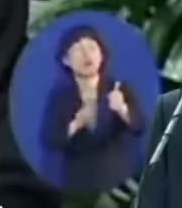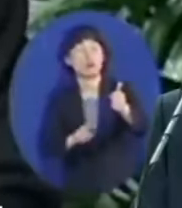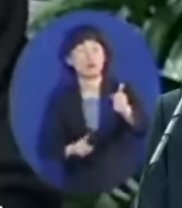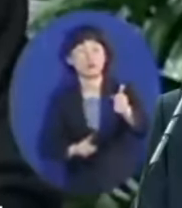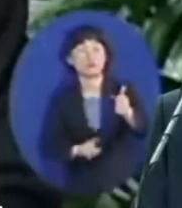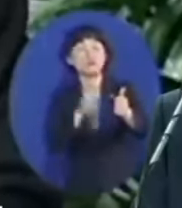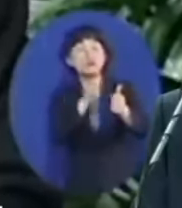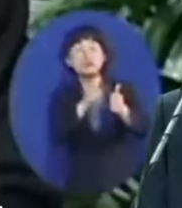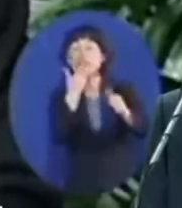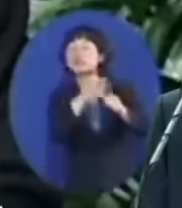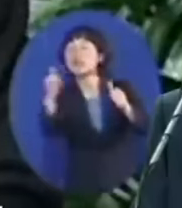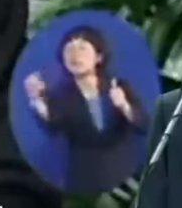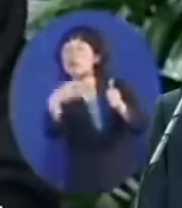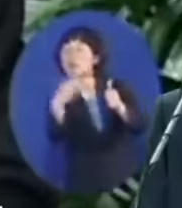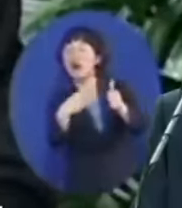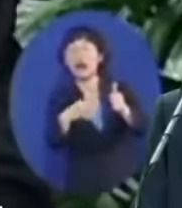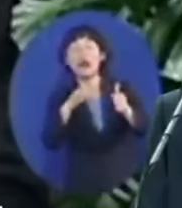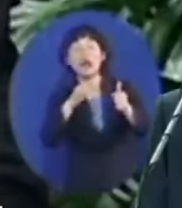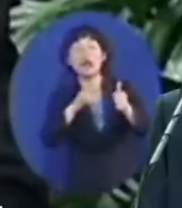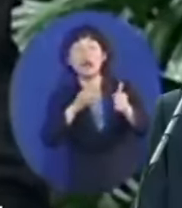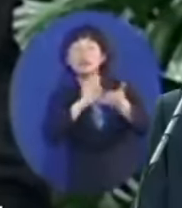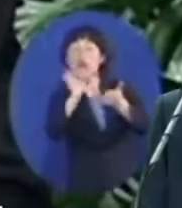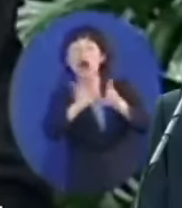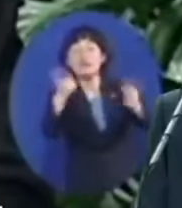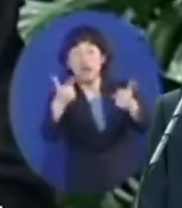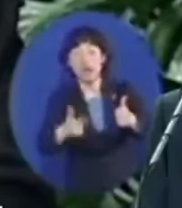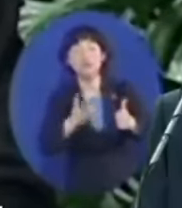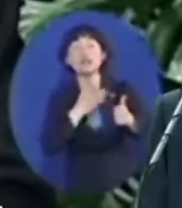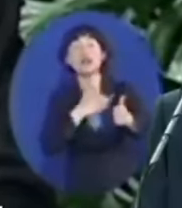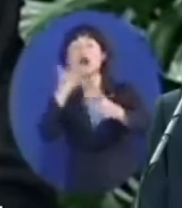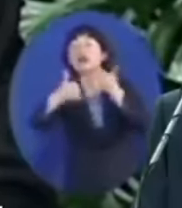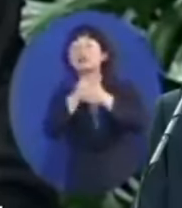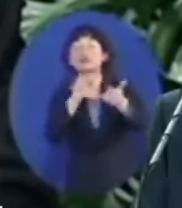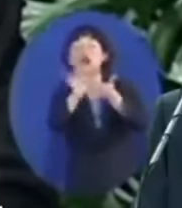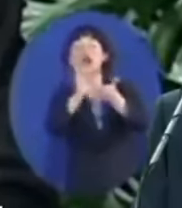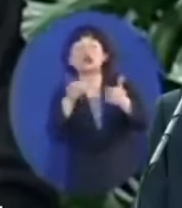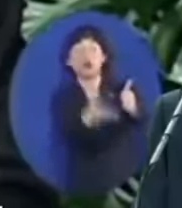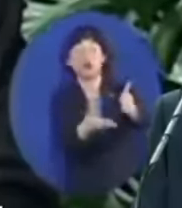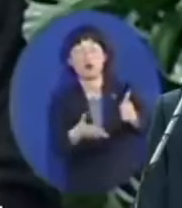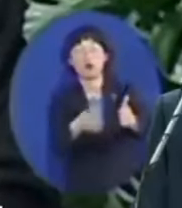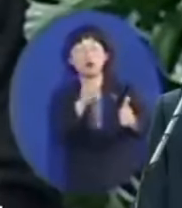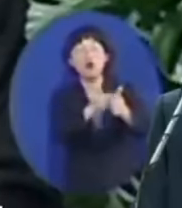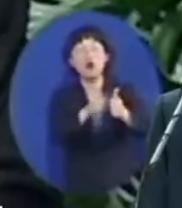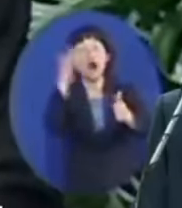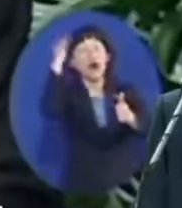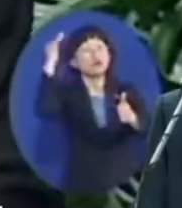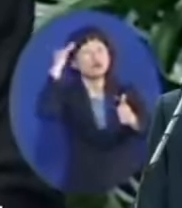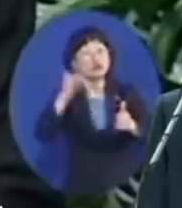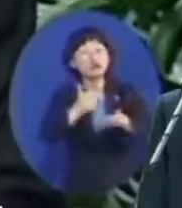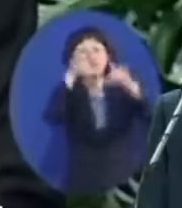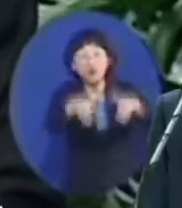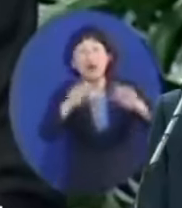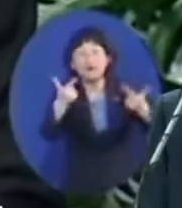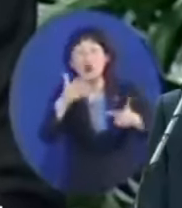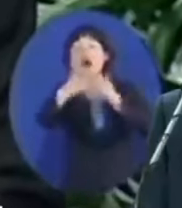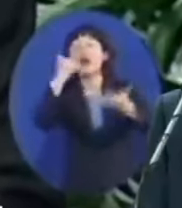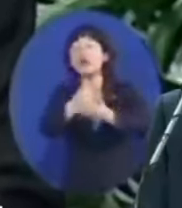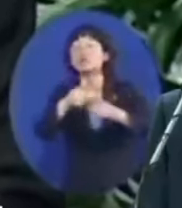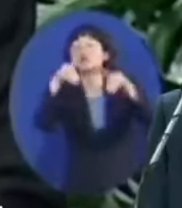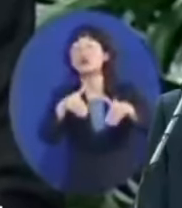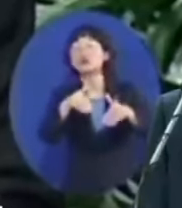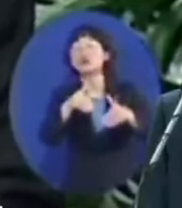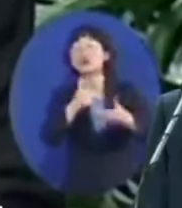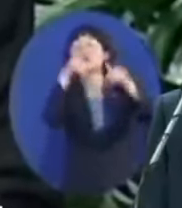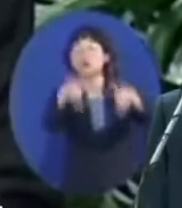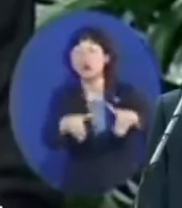그 사람들이 너를 쓰는 것이 아니라 내가 너를 쓴다. 너는 후진국 한국의 주의 종이 아니라 내가 사용하는 주의 종이다.